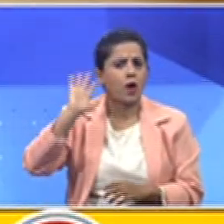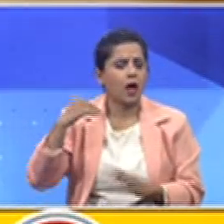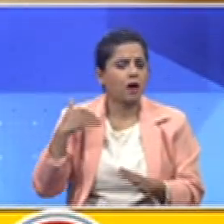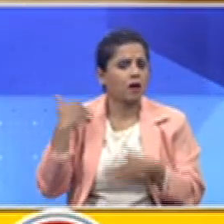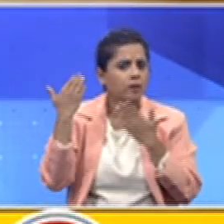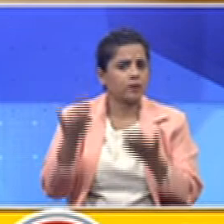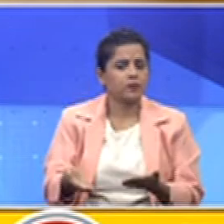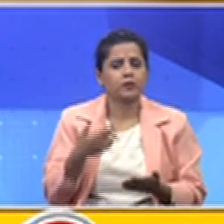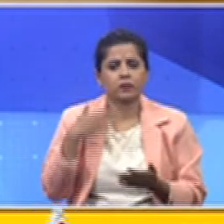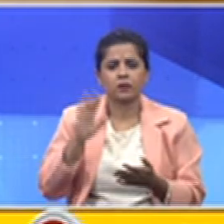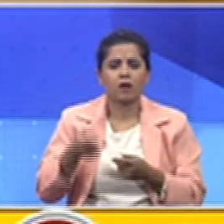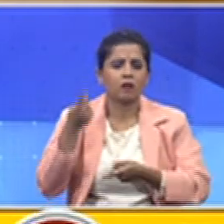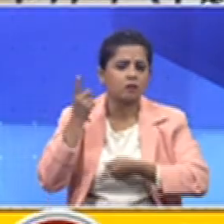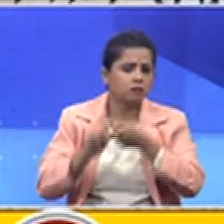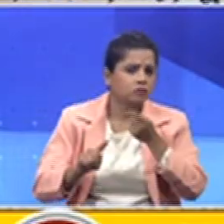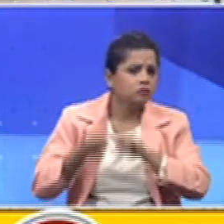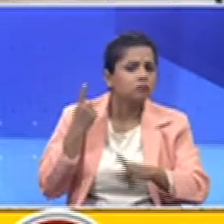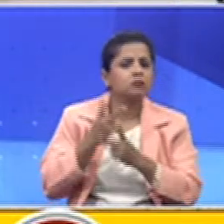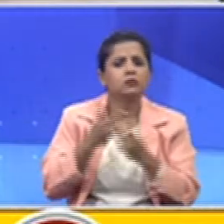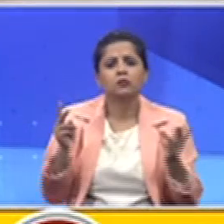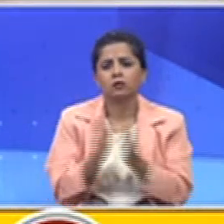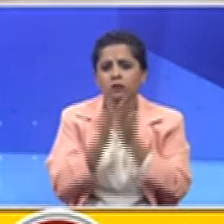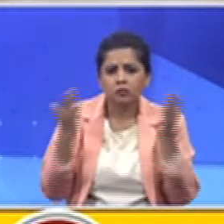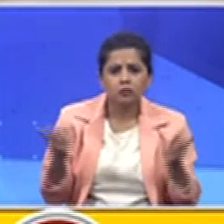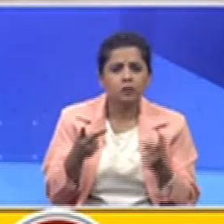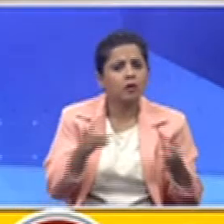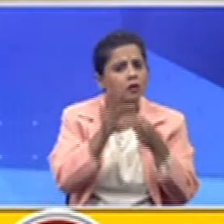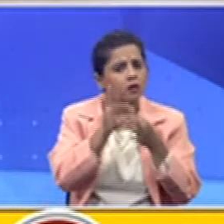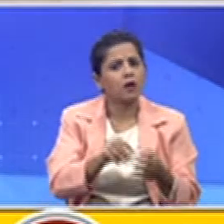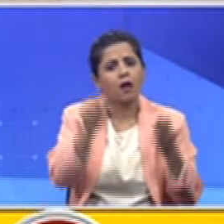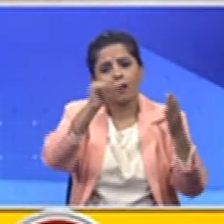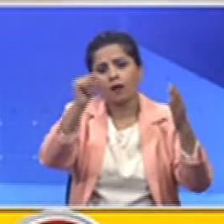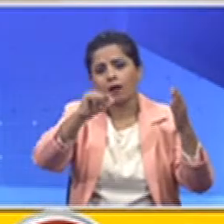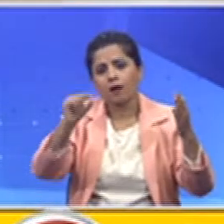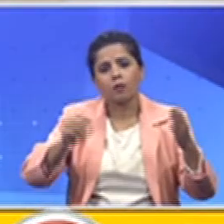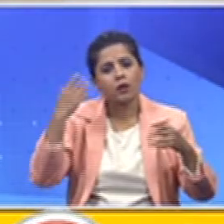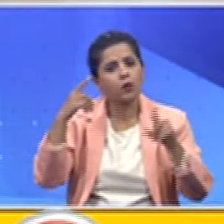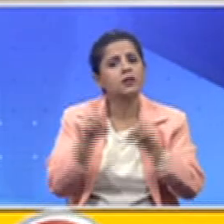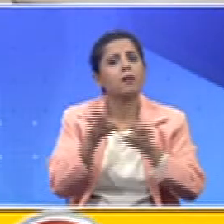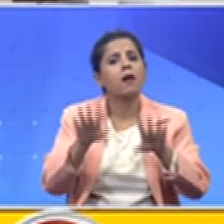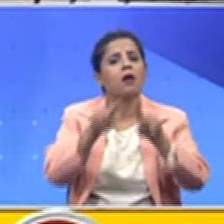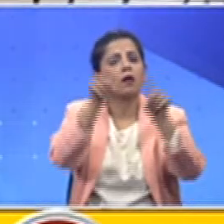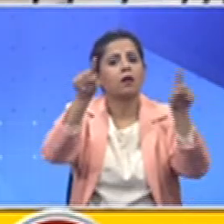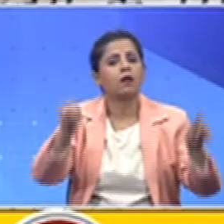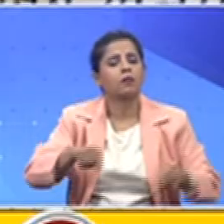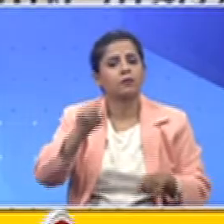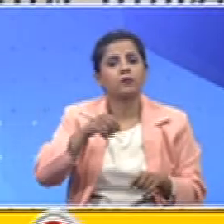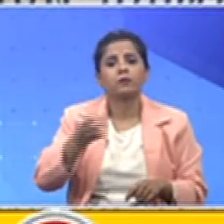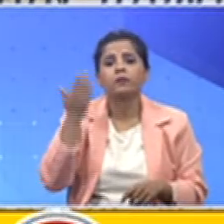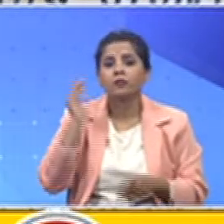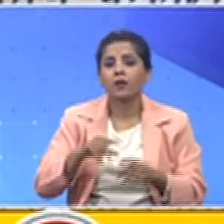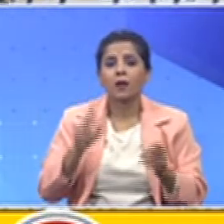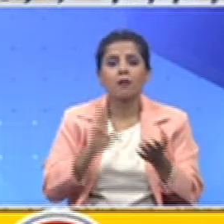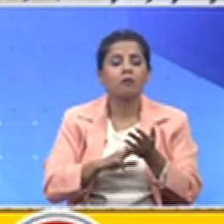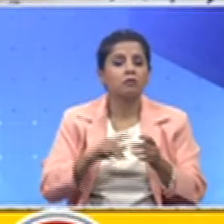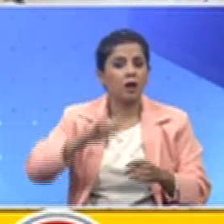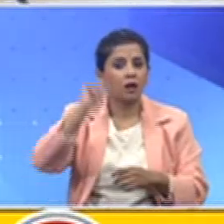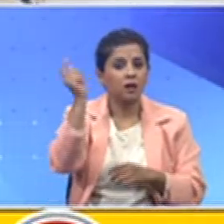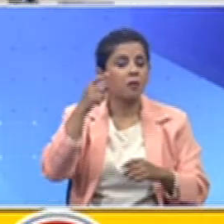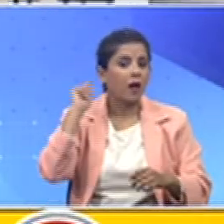हमारे शास्त्र और ग्रंथ इन्हीं भोजपत्रों पर सहेजे जाते रहे हैं। महाभारत भी तो इसी भोजपत्र पर लिखा